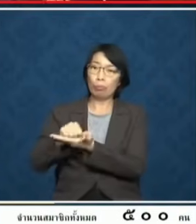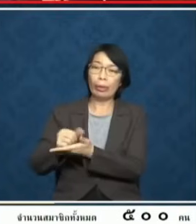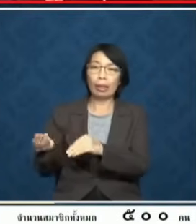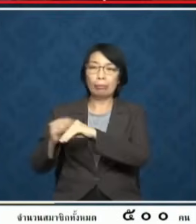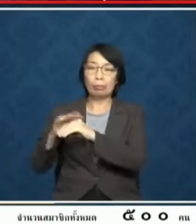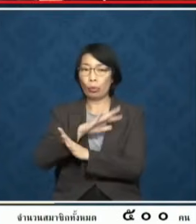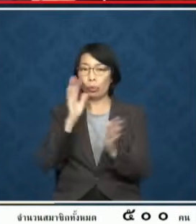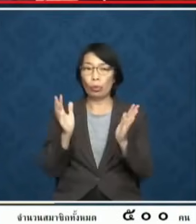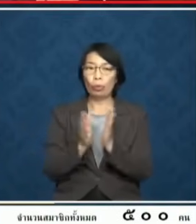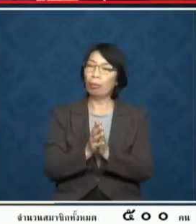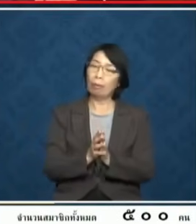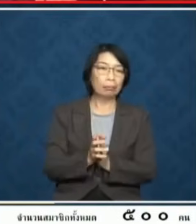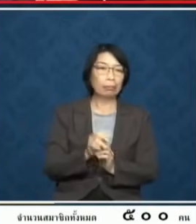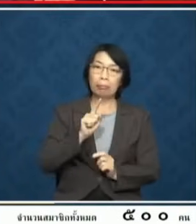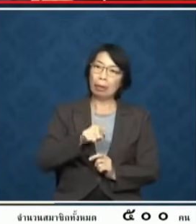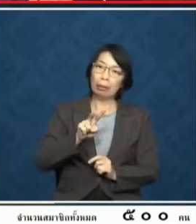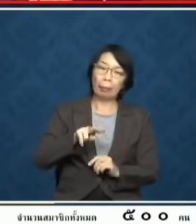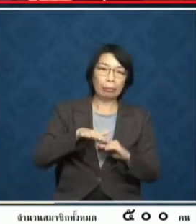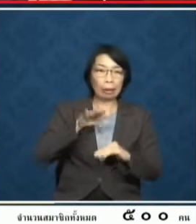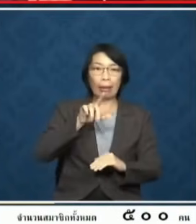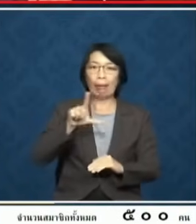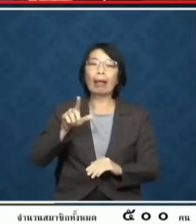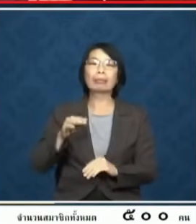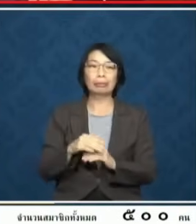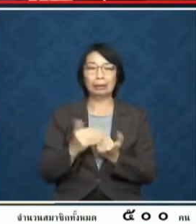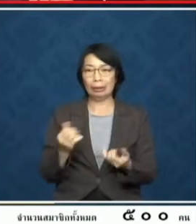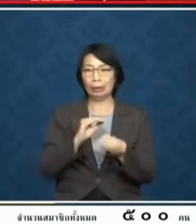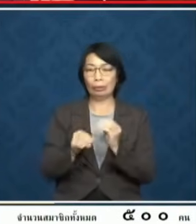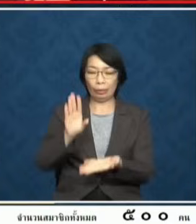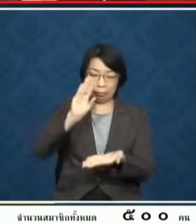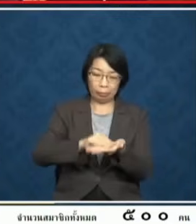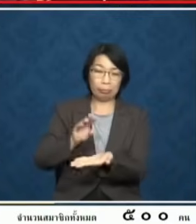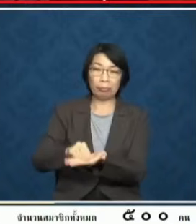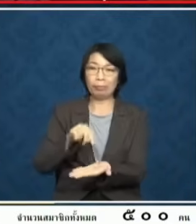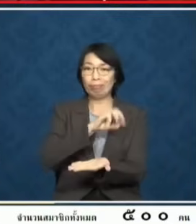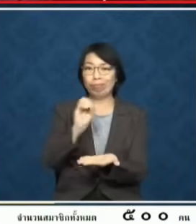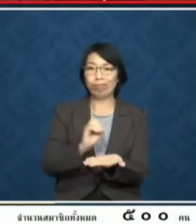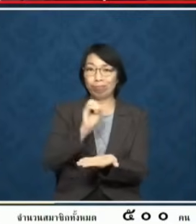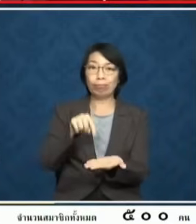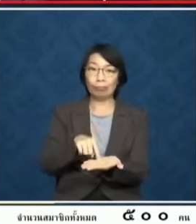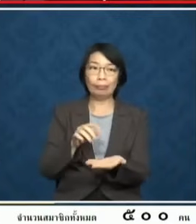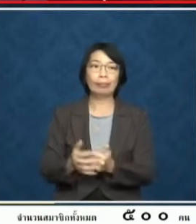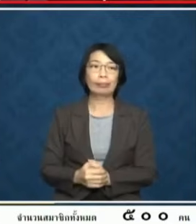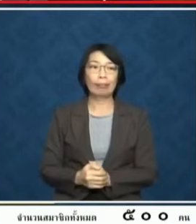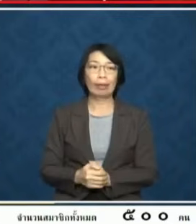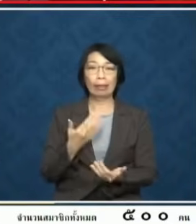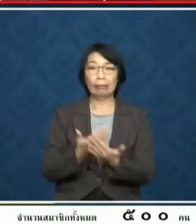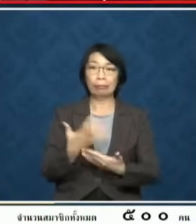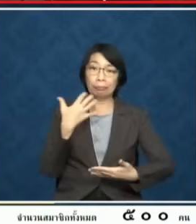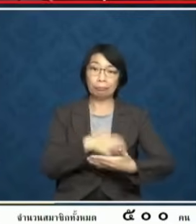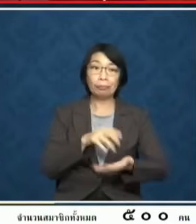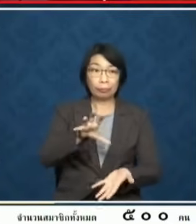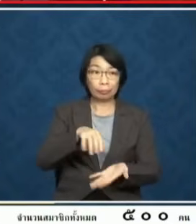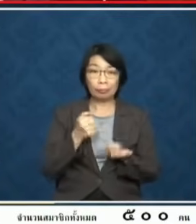หลายพันล้านบาทต่อปีแต่ตัวเลขเหล่านี้ไม่ปรากฏชัดในเอกสารใดๆเลยรายได้นี้นะคะก็ต้องบอก